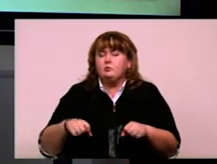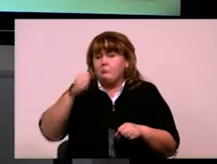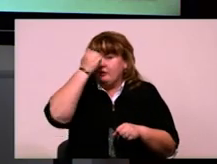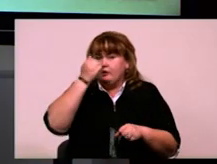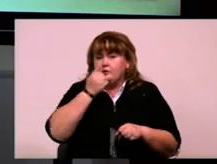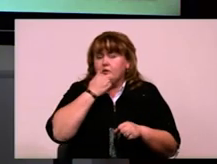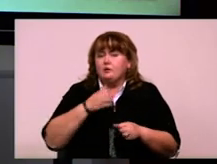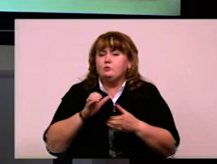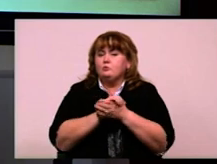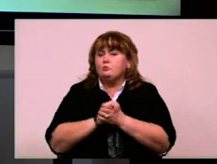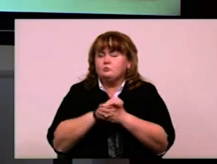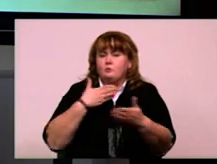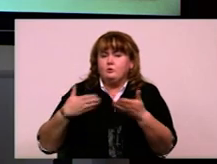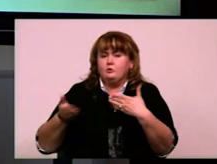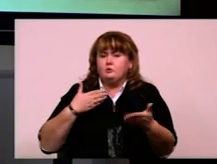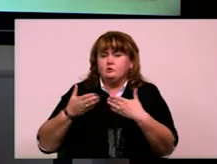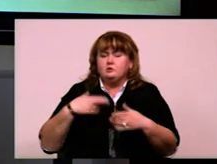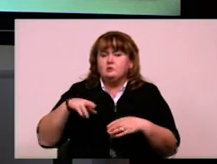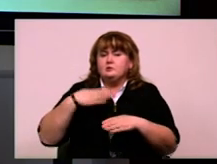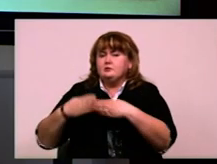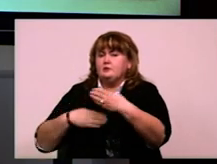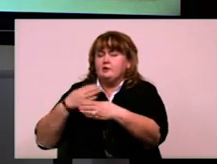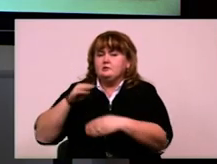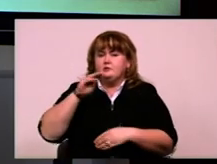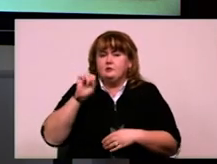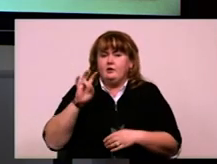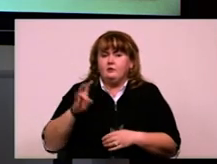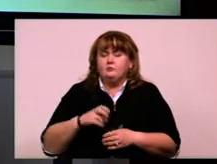благодаря дружественным отношениям с династией Тан.